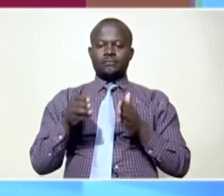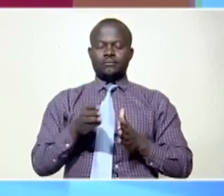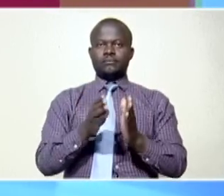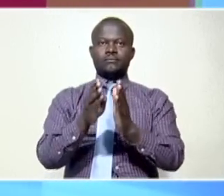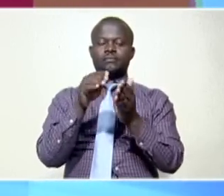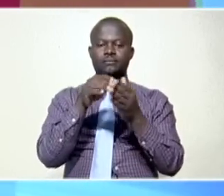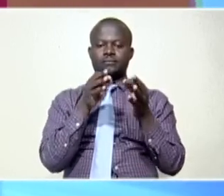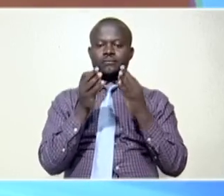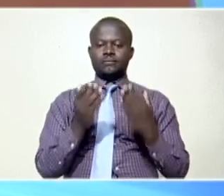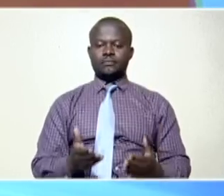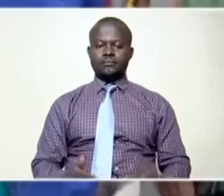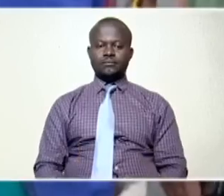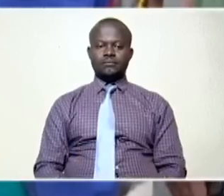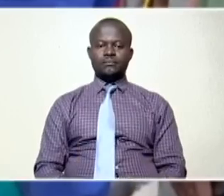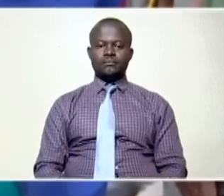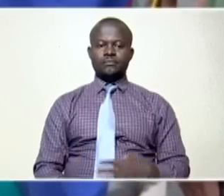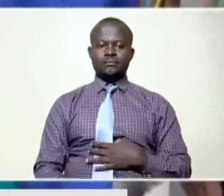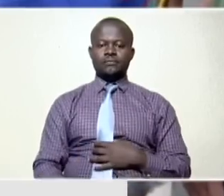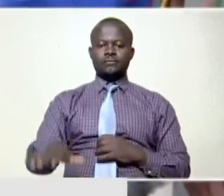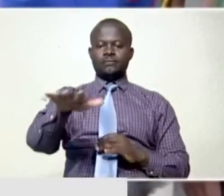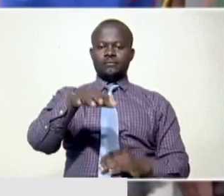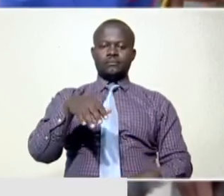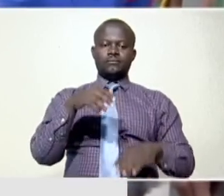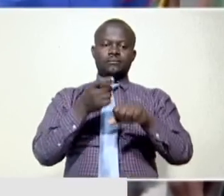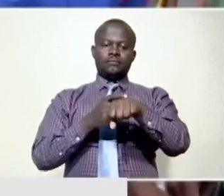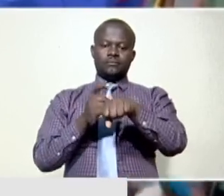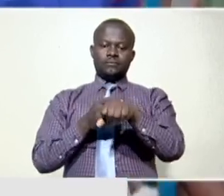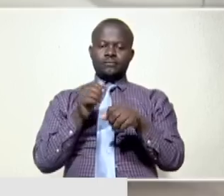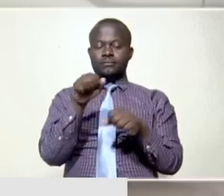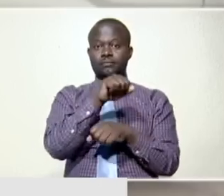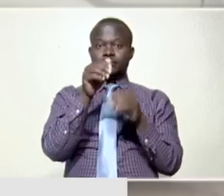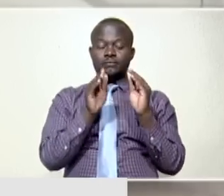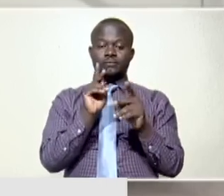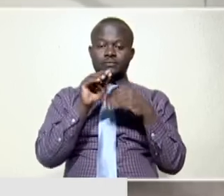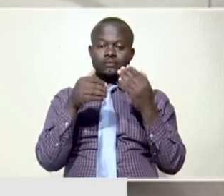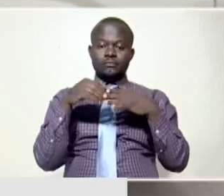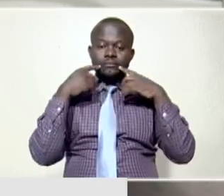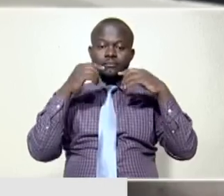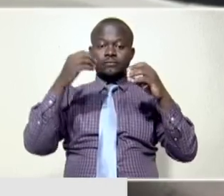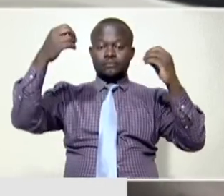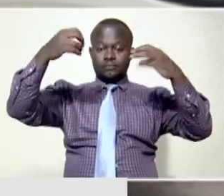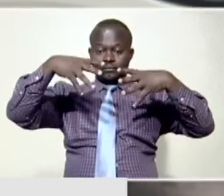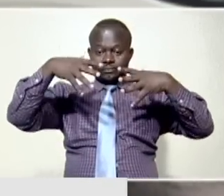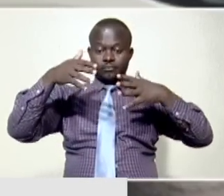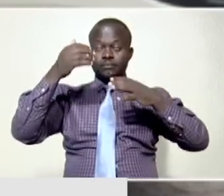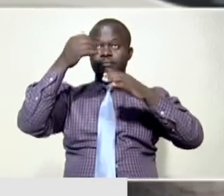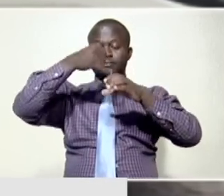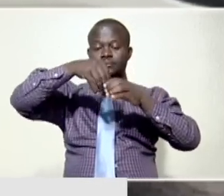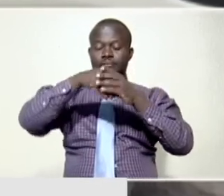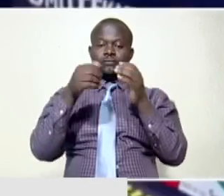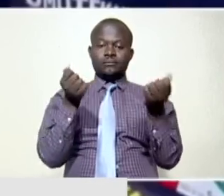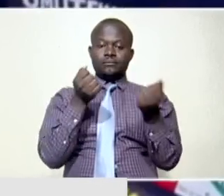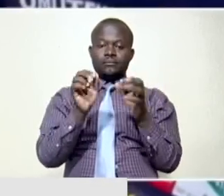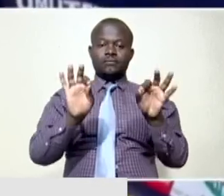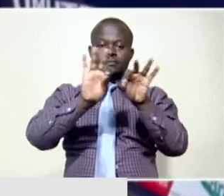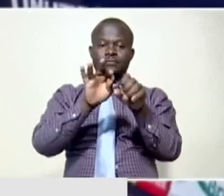Inkuru irambuye. Muri gare ya Musanze abashoferi ndetse n'abagenzi bavuga ko gucana amatara y'imbere mu modoka ari ingenzi